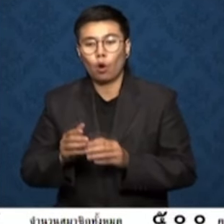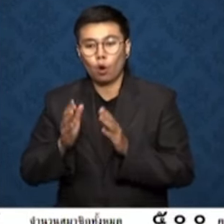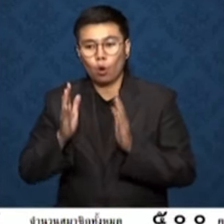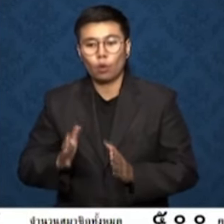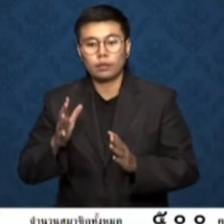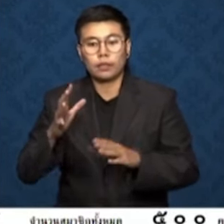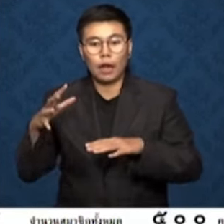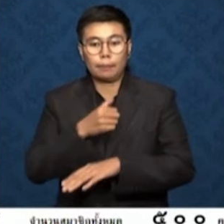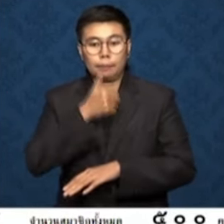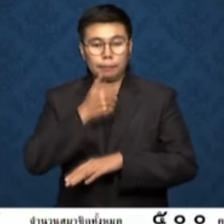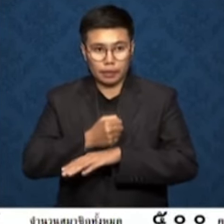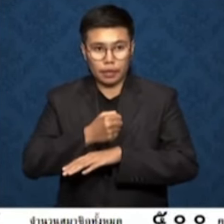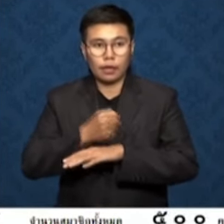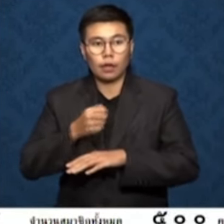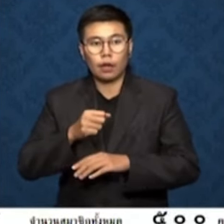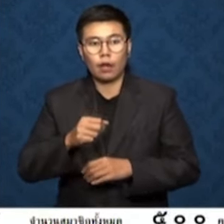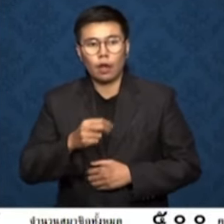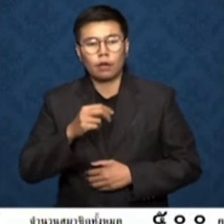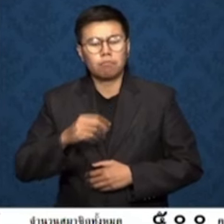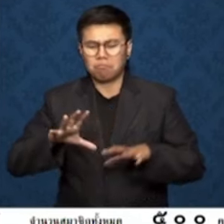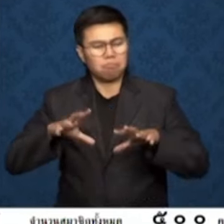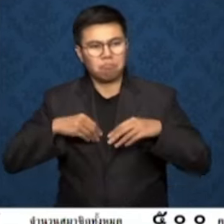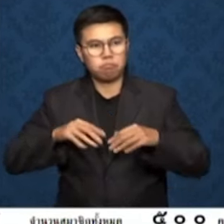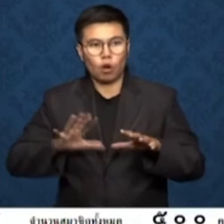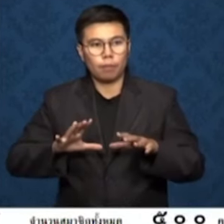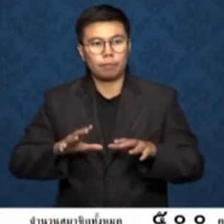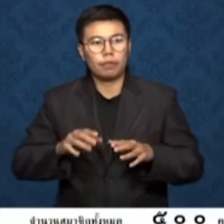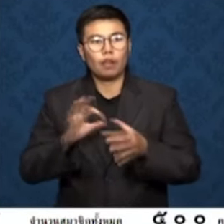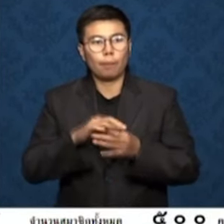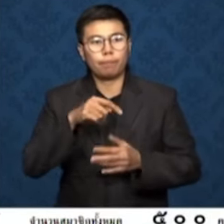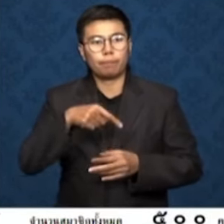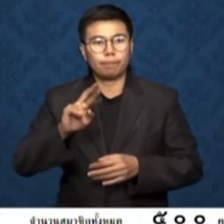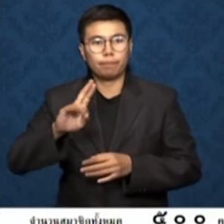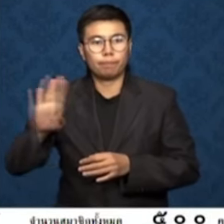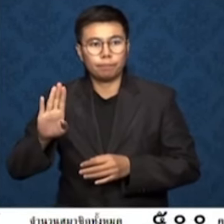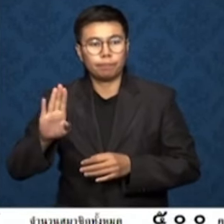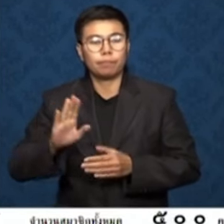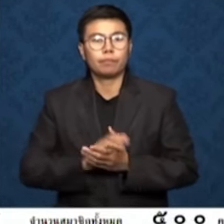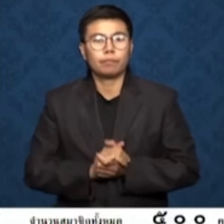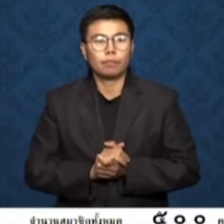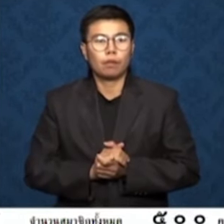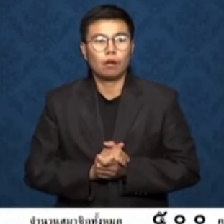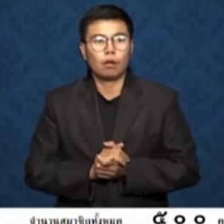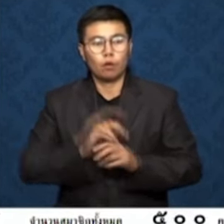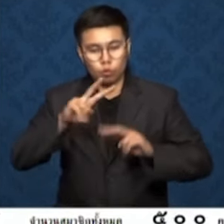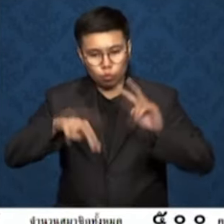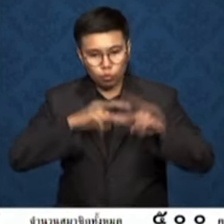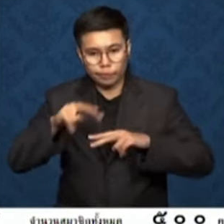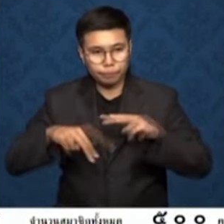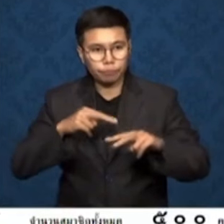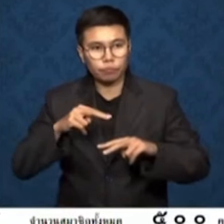เพื่อสะท้อนให้เห็นว่าเไม่เห็นด้วยกับร่างพรบคุ้ม